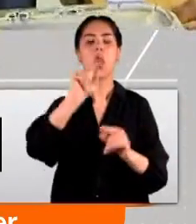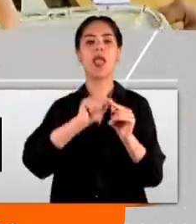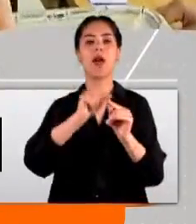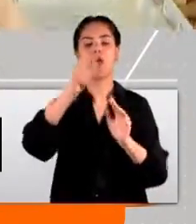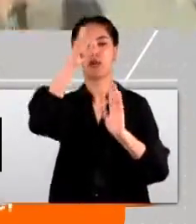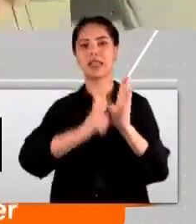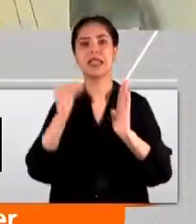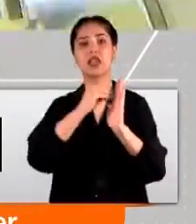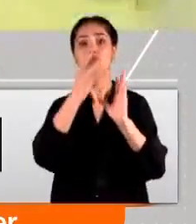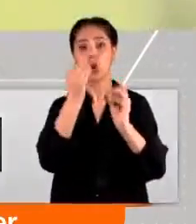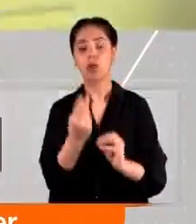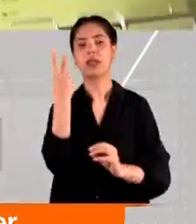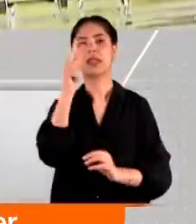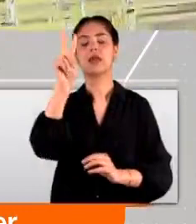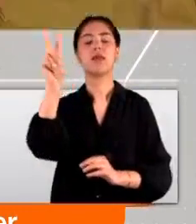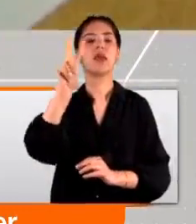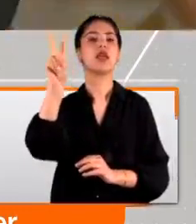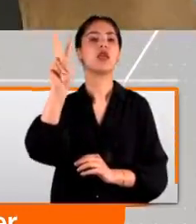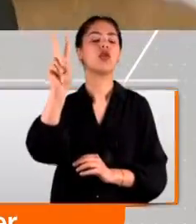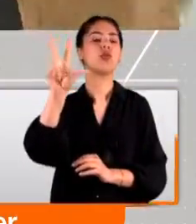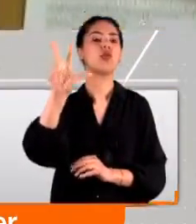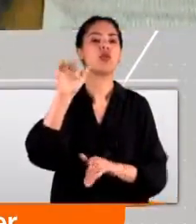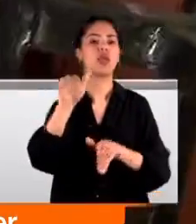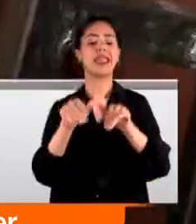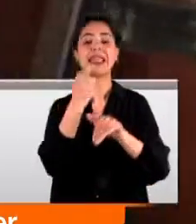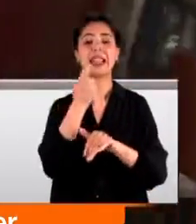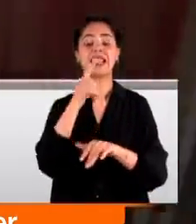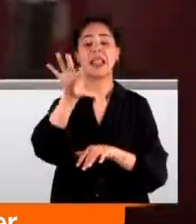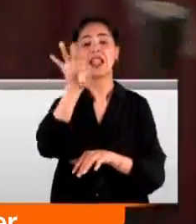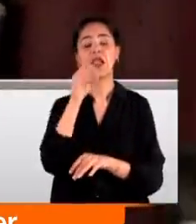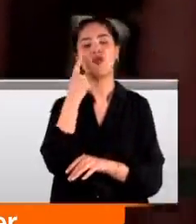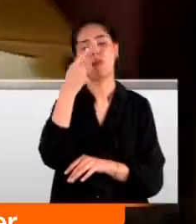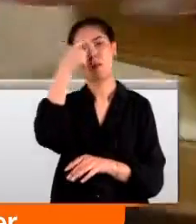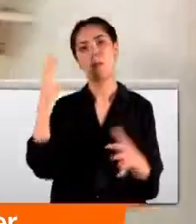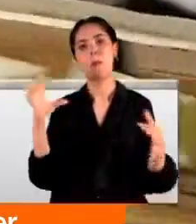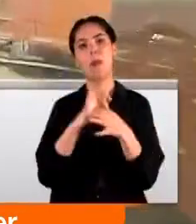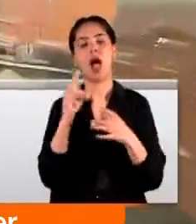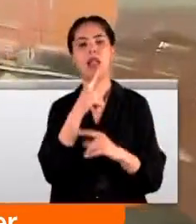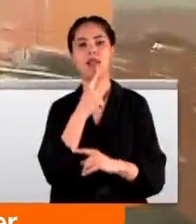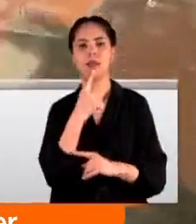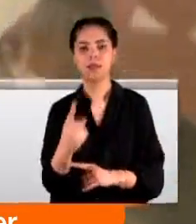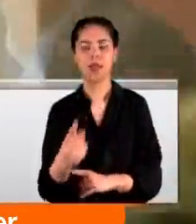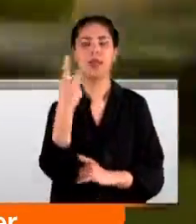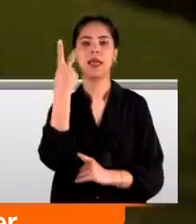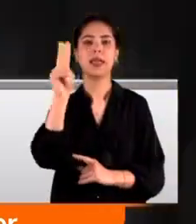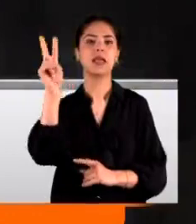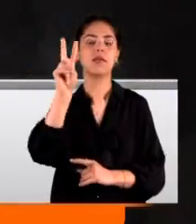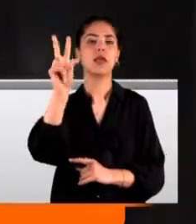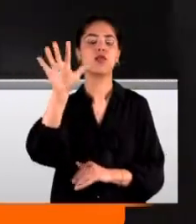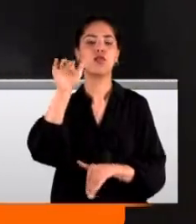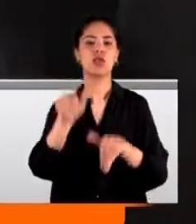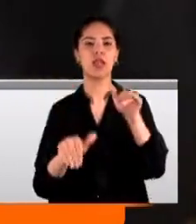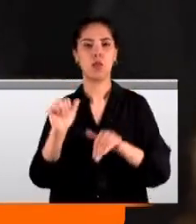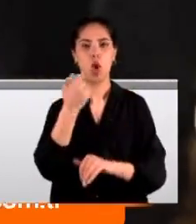girmesi 2023'te yapılacak tercihe bağlıdır. 2023 seçimlerinin altını kalın çizgilerle çizdi.